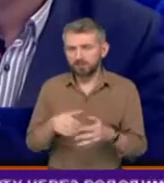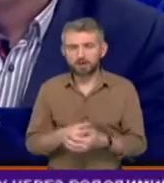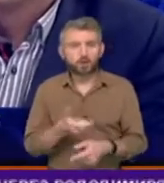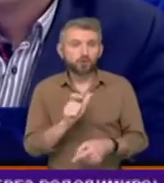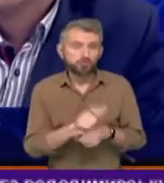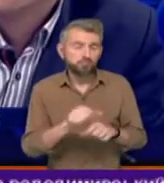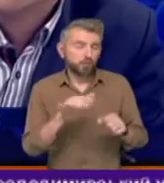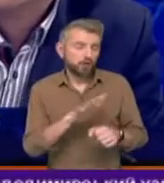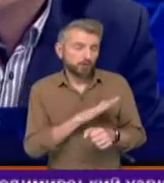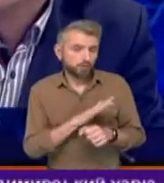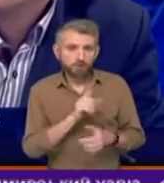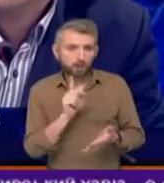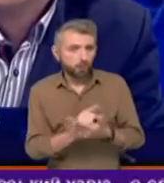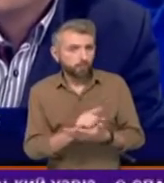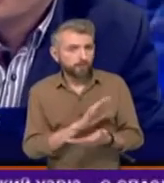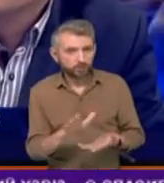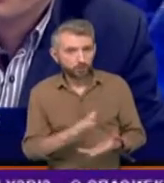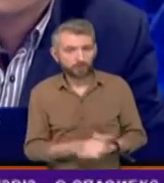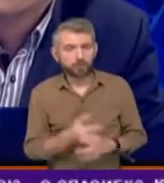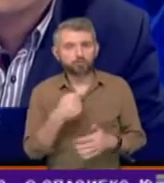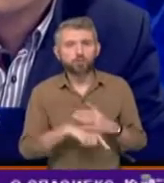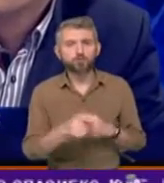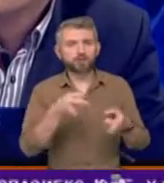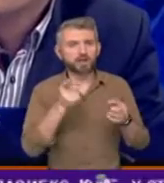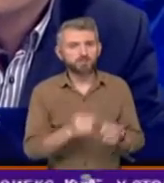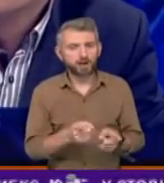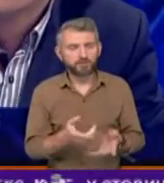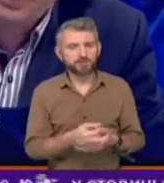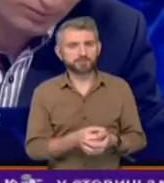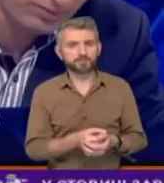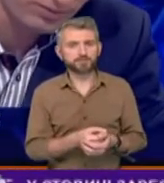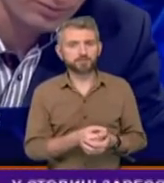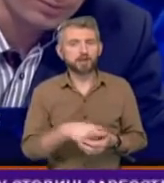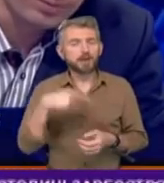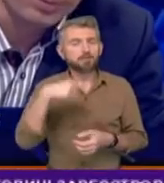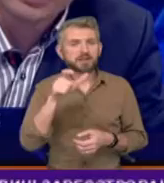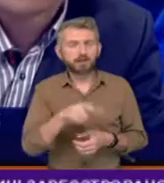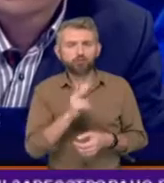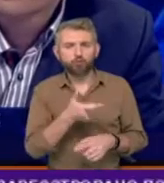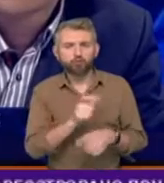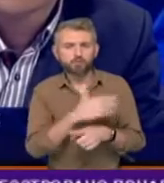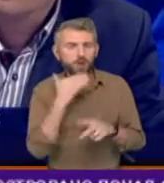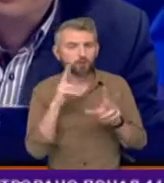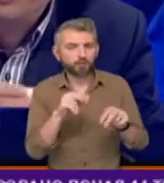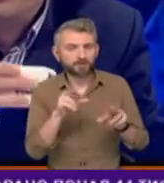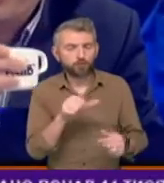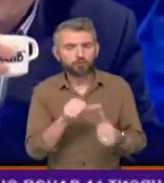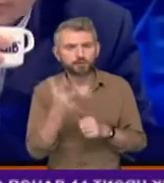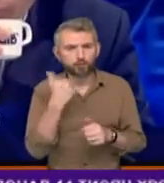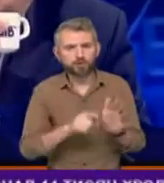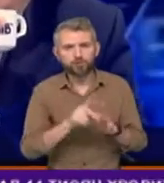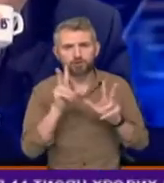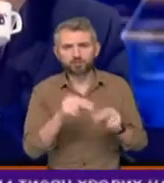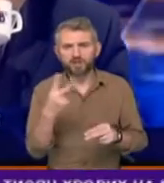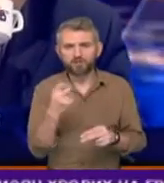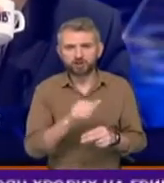велика ймовірність, хоча зовсім не обов'язково. Тому що насправді президент, який дуже багато обіцяє, особливо коли він починає обіцяти два